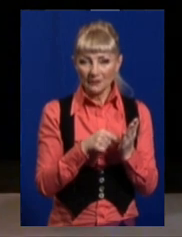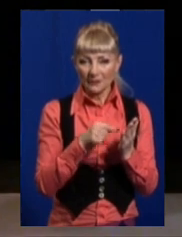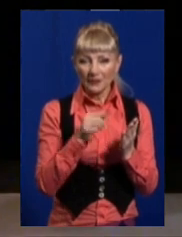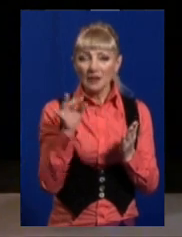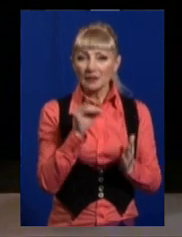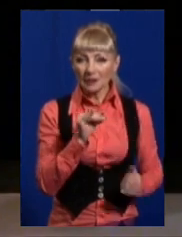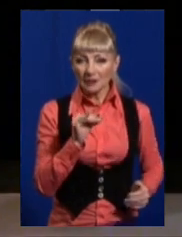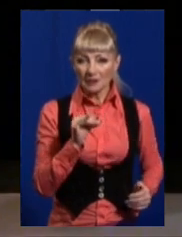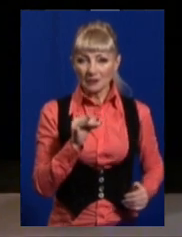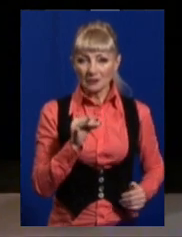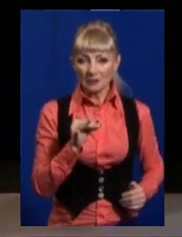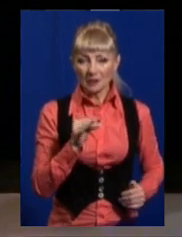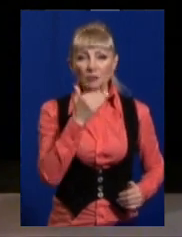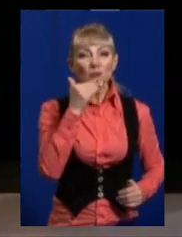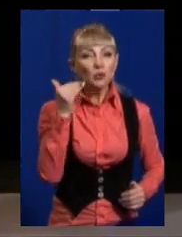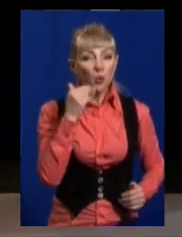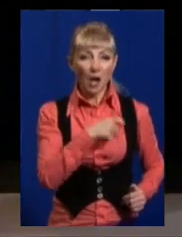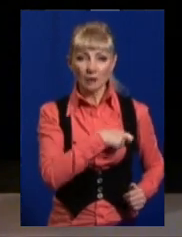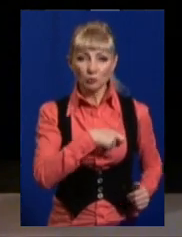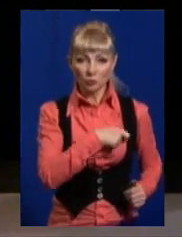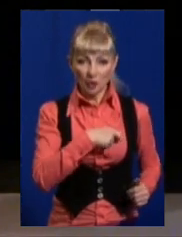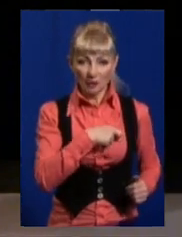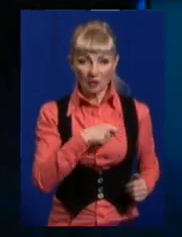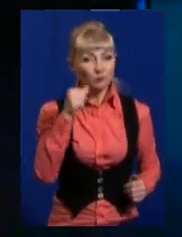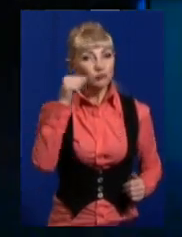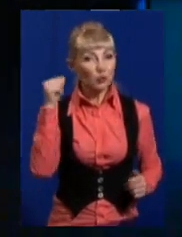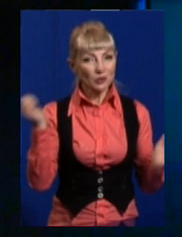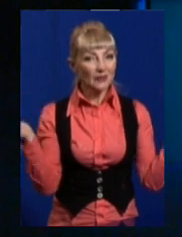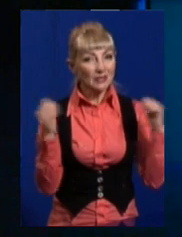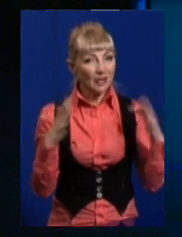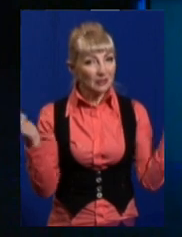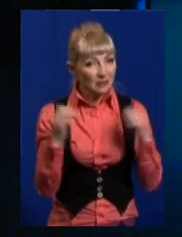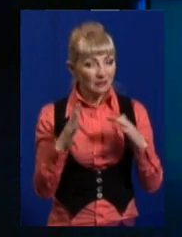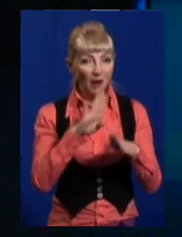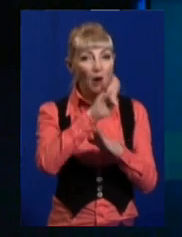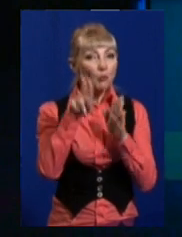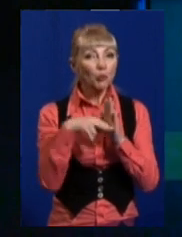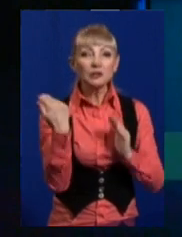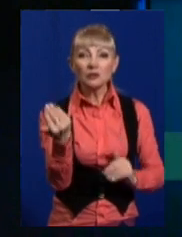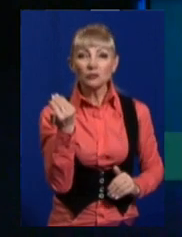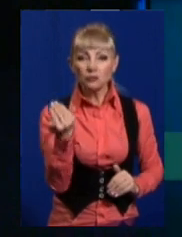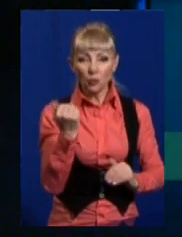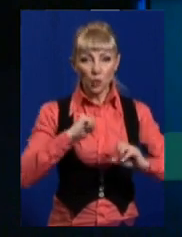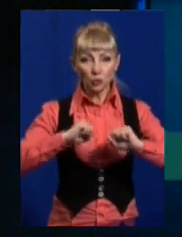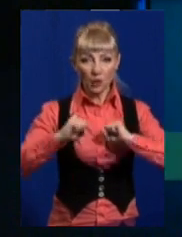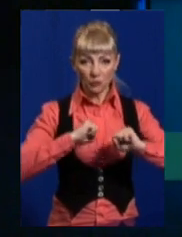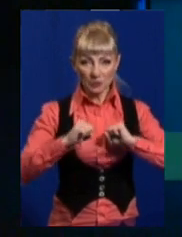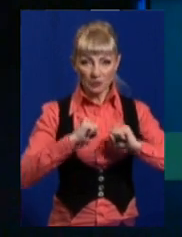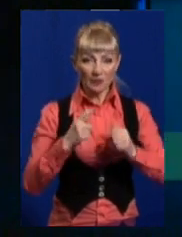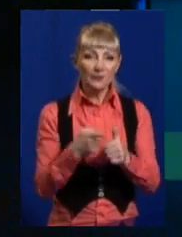І багато депутатів минулого скликання під його, скажімо так, керівництвом